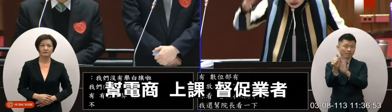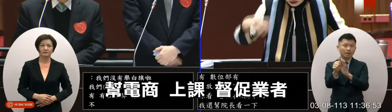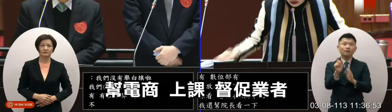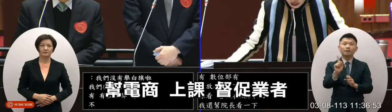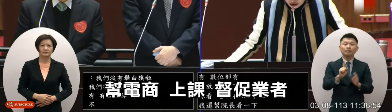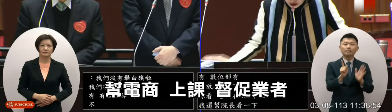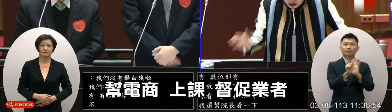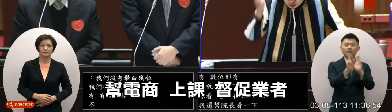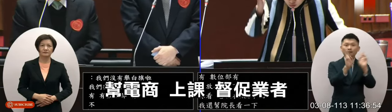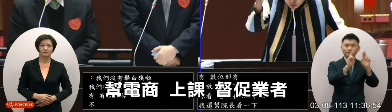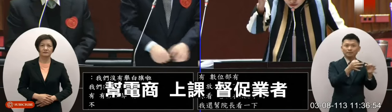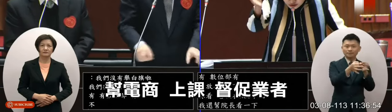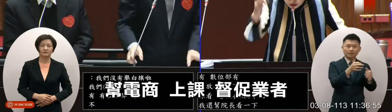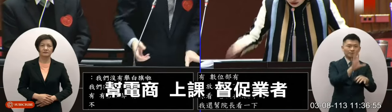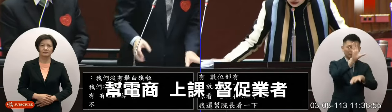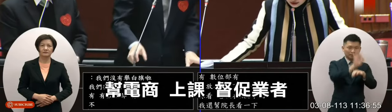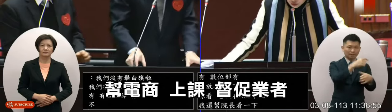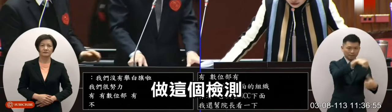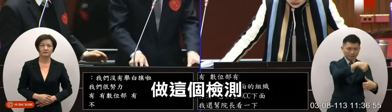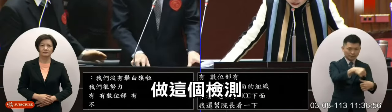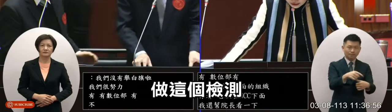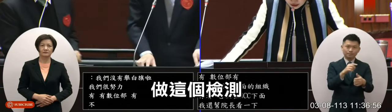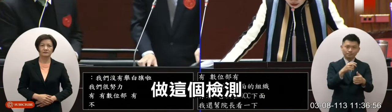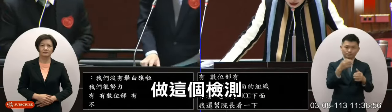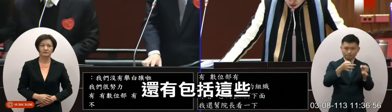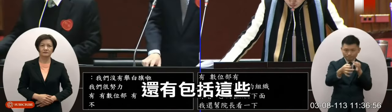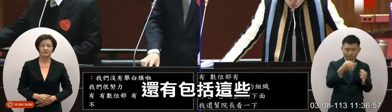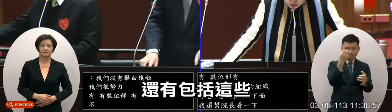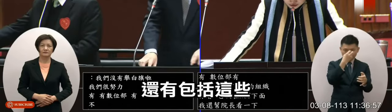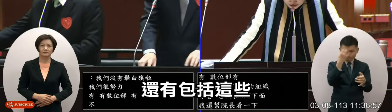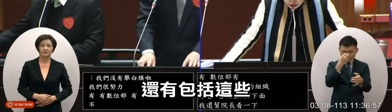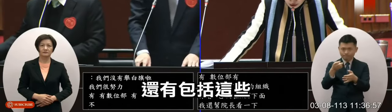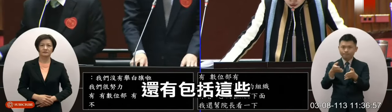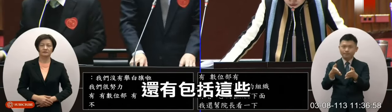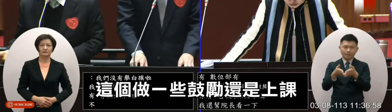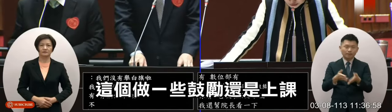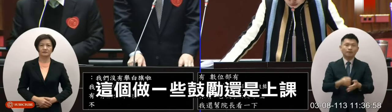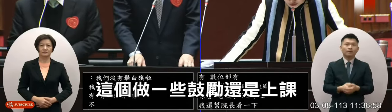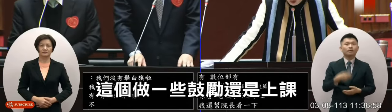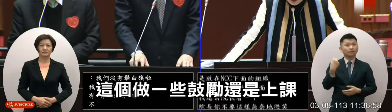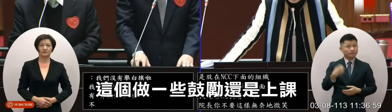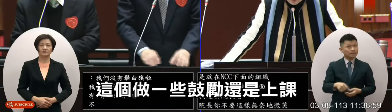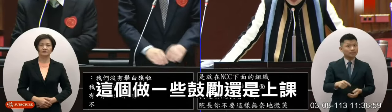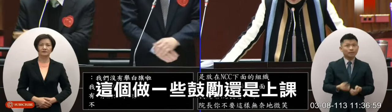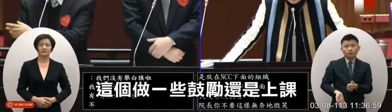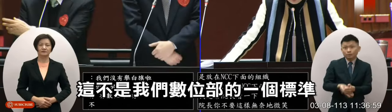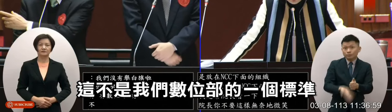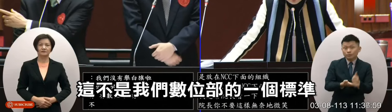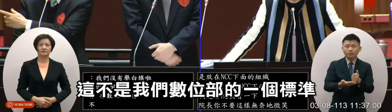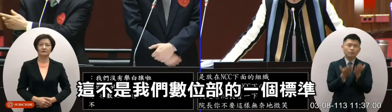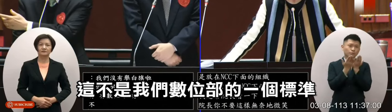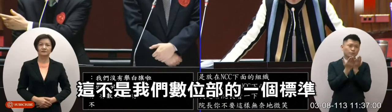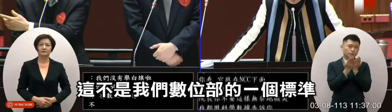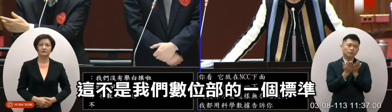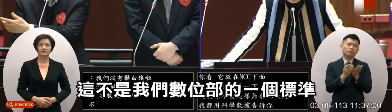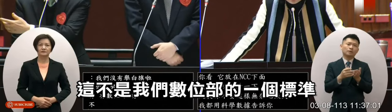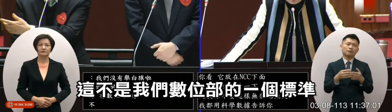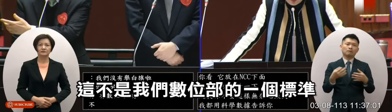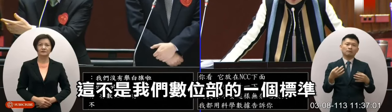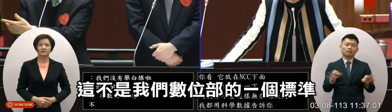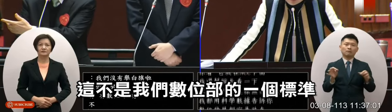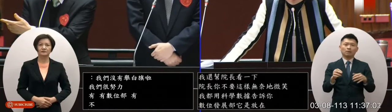电商上课，督促业者做这个检测，还有包括这些。这个做些鼓励还是上课，这不是我们数